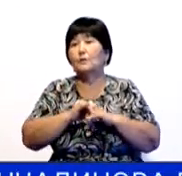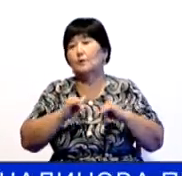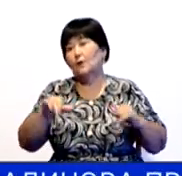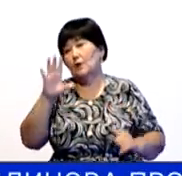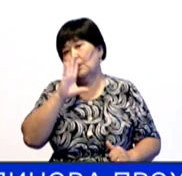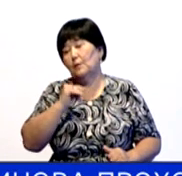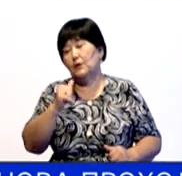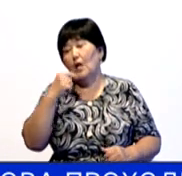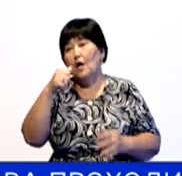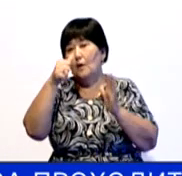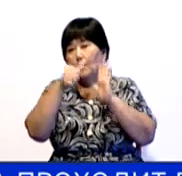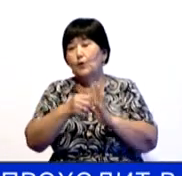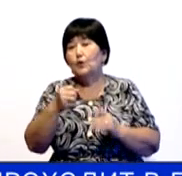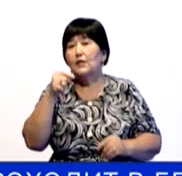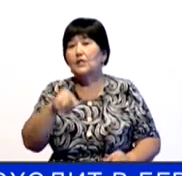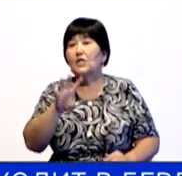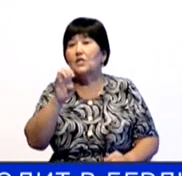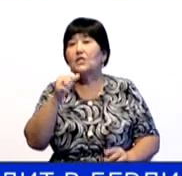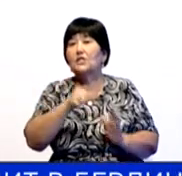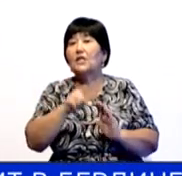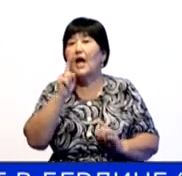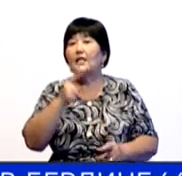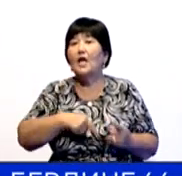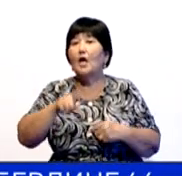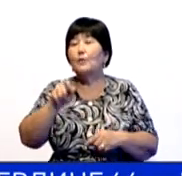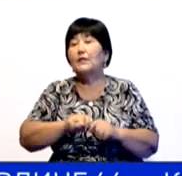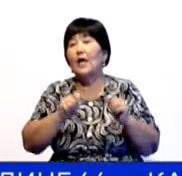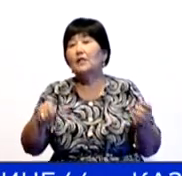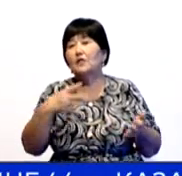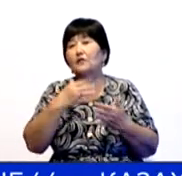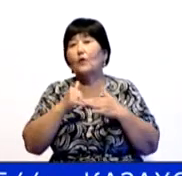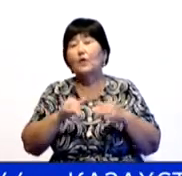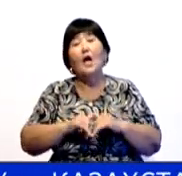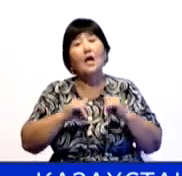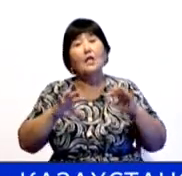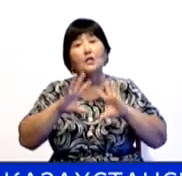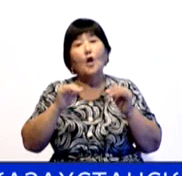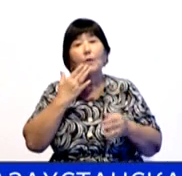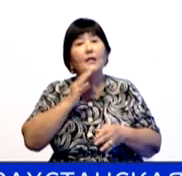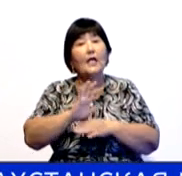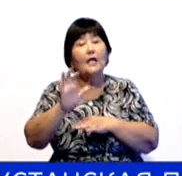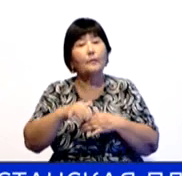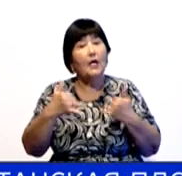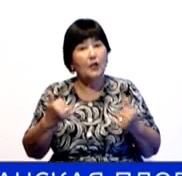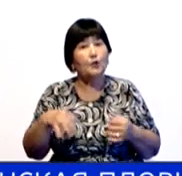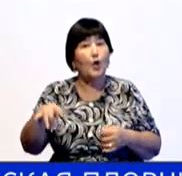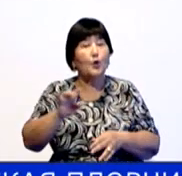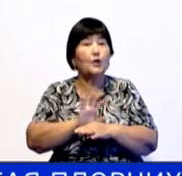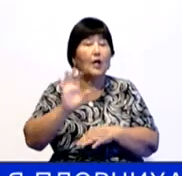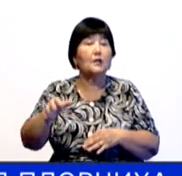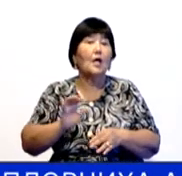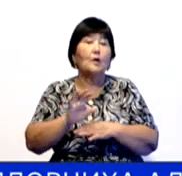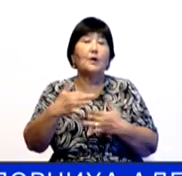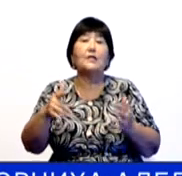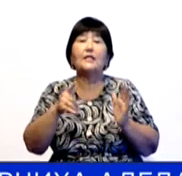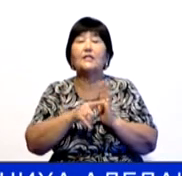развиваться. За полгода в районе еще 1461 предприниматель открыл свое дело. Растут объемы экспорта. На сегодня район отправляет свою продукцию в